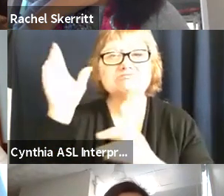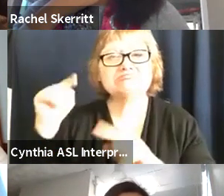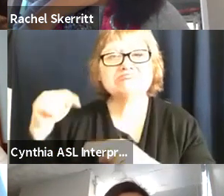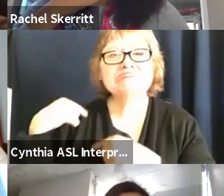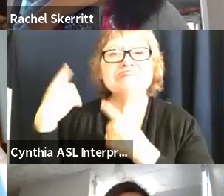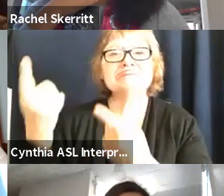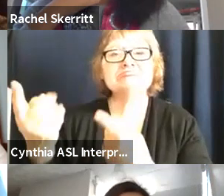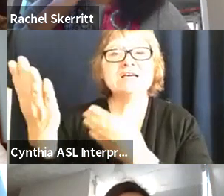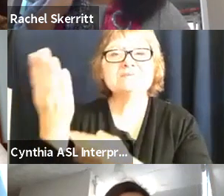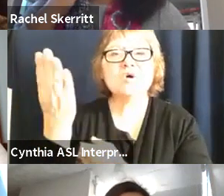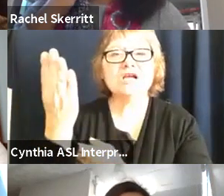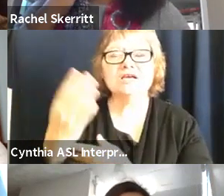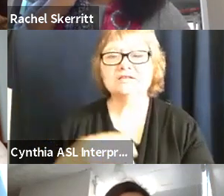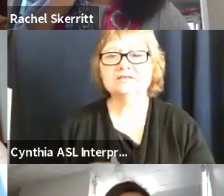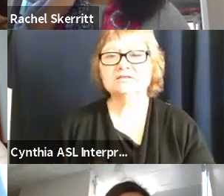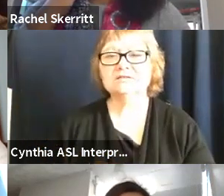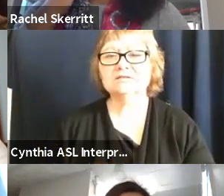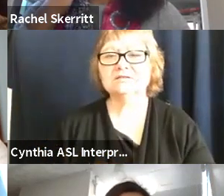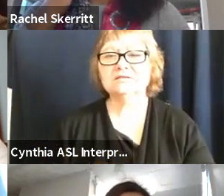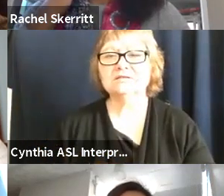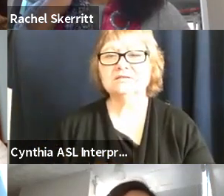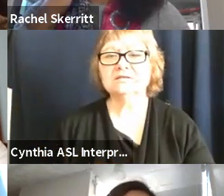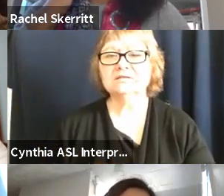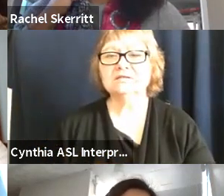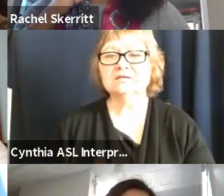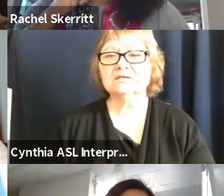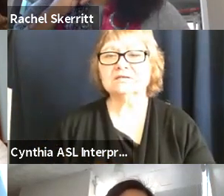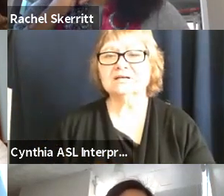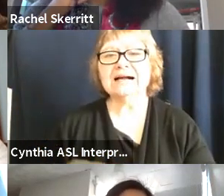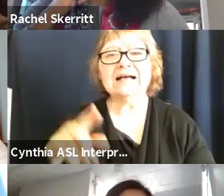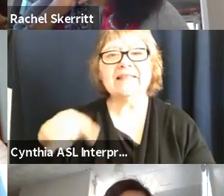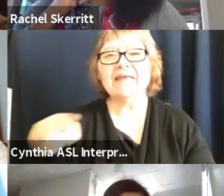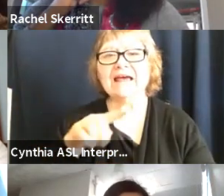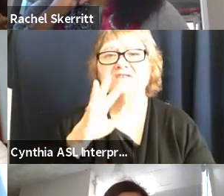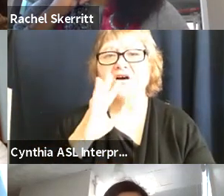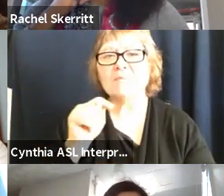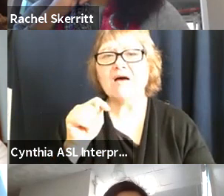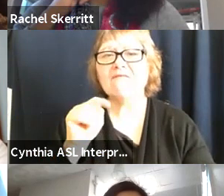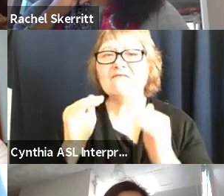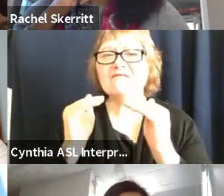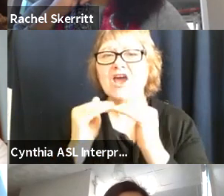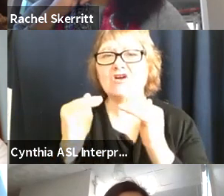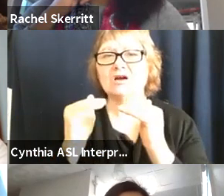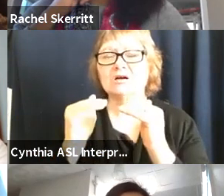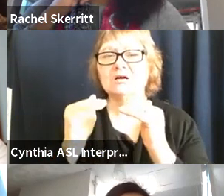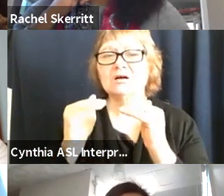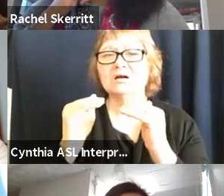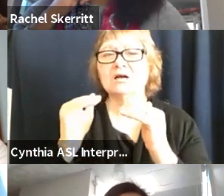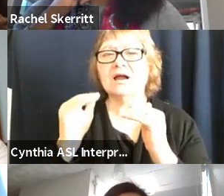他們好像都有講公平這件事。 They talk about fair and equity.